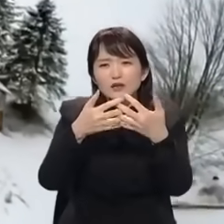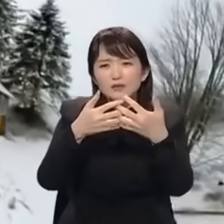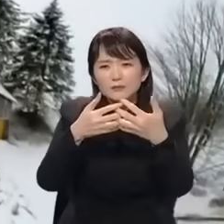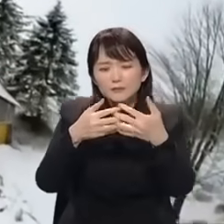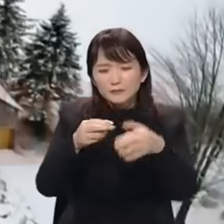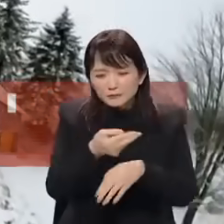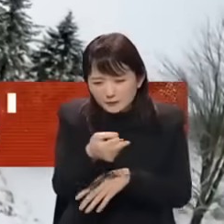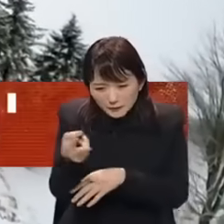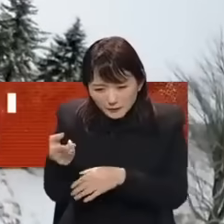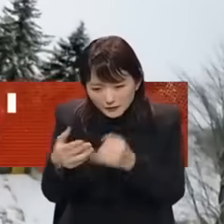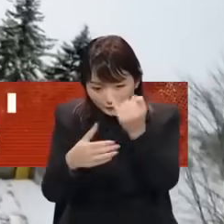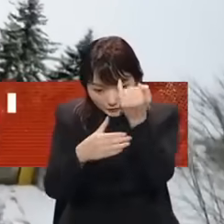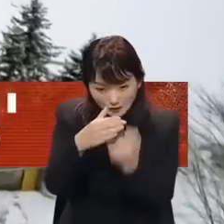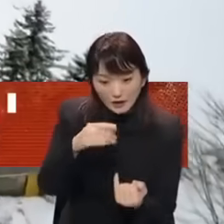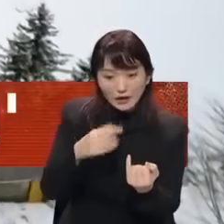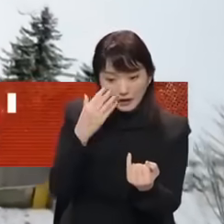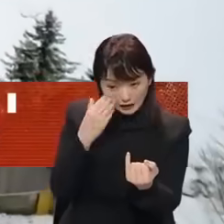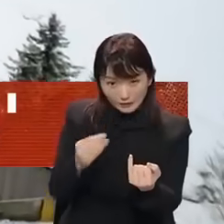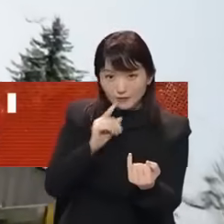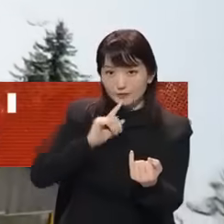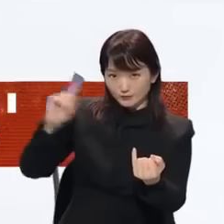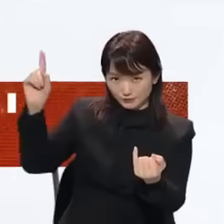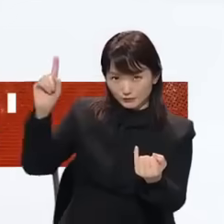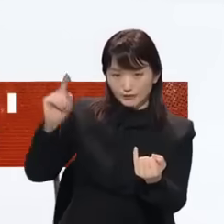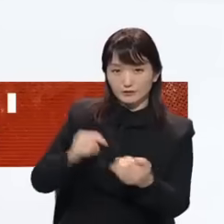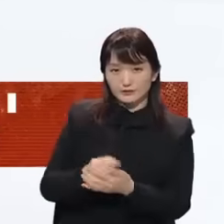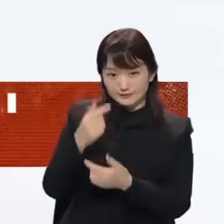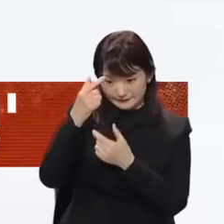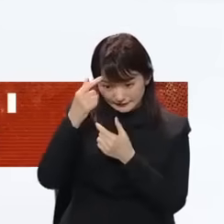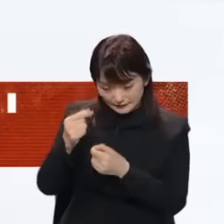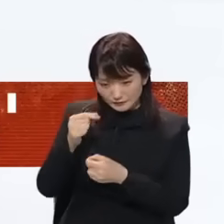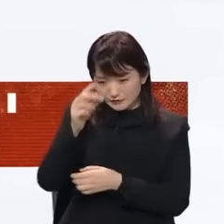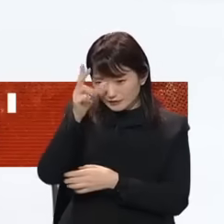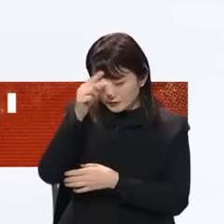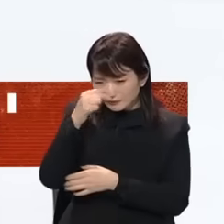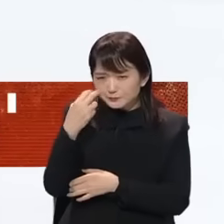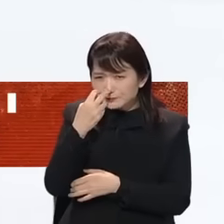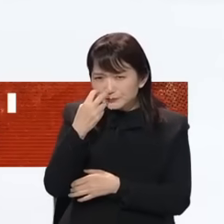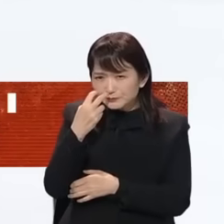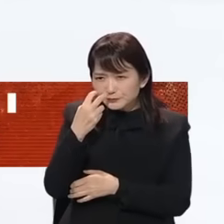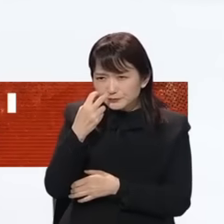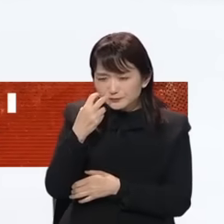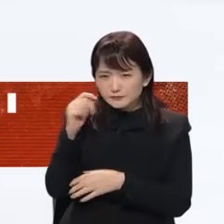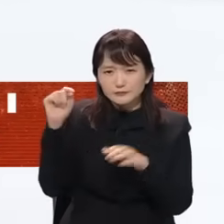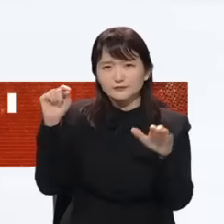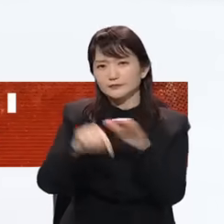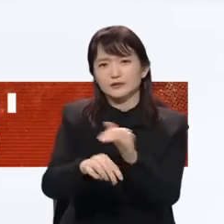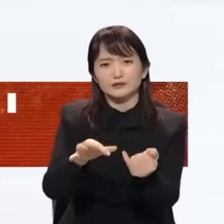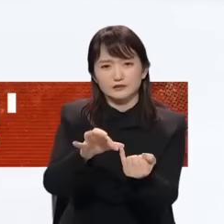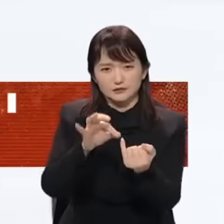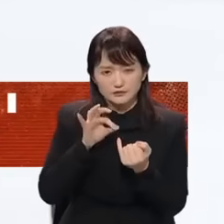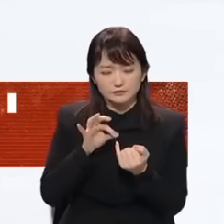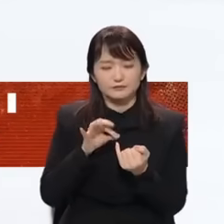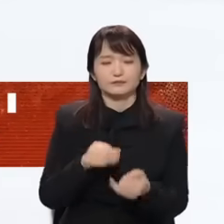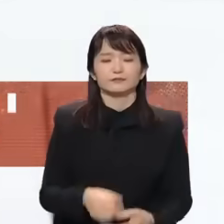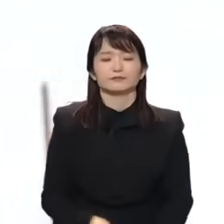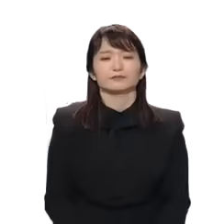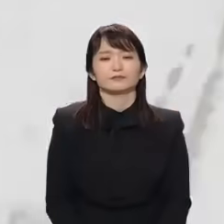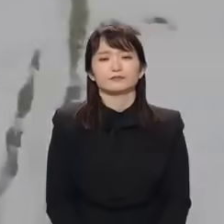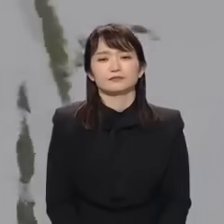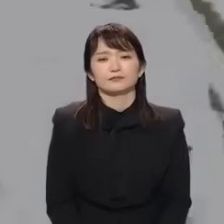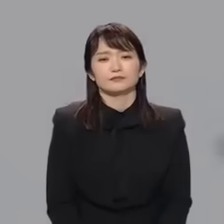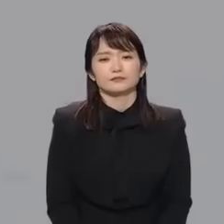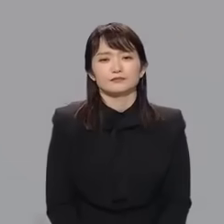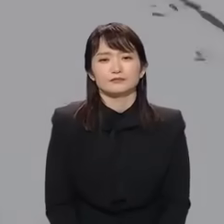겁니다. 이걸 본 인근 주민이 바로 신고를 했고 때마침 여길 순찰하던 경찰이 곧장 구조에 나섰던 겁니다. 당시 경찰 이야기 한번